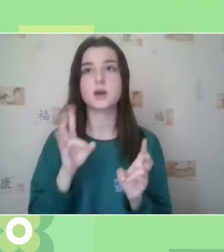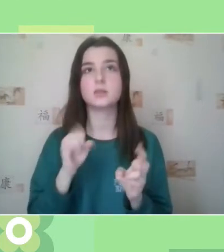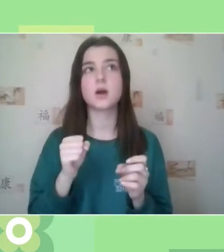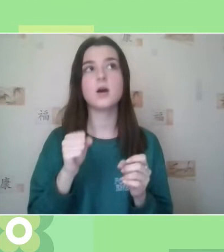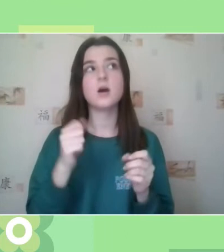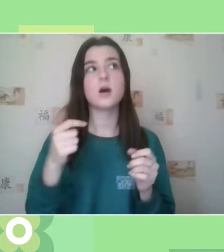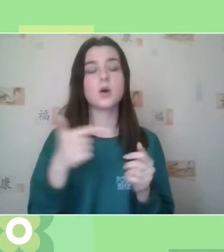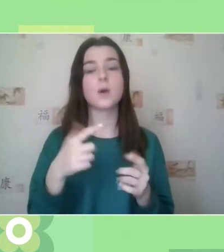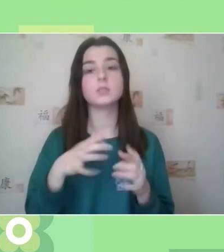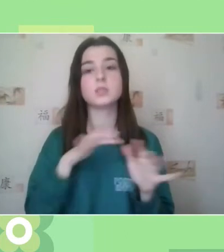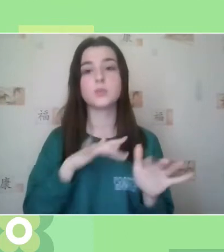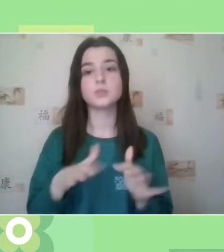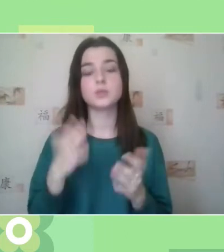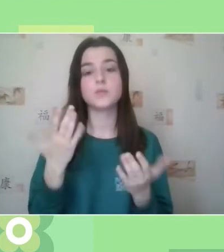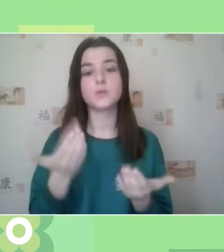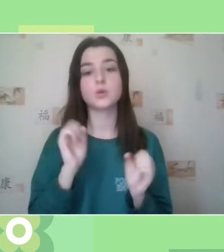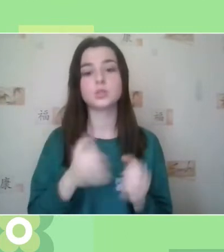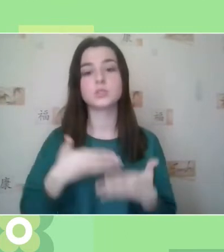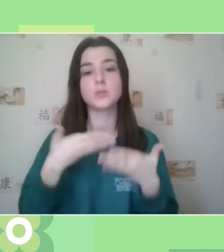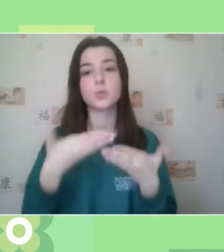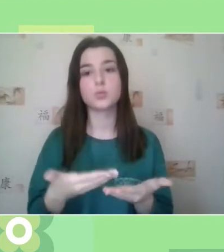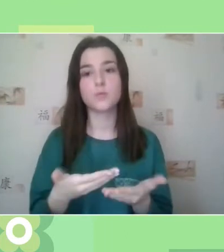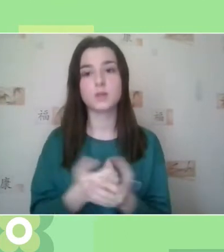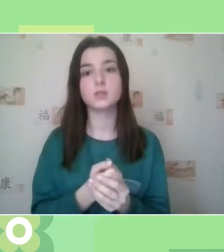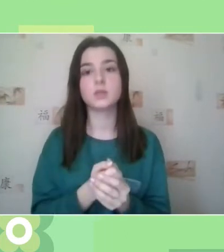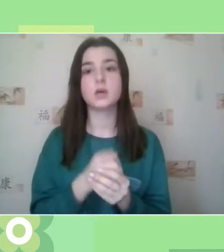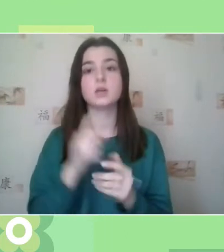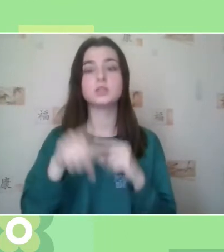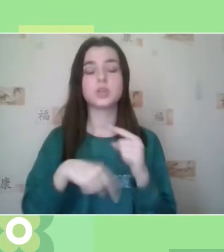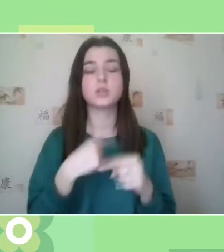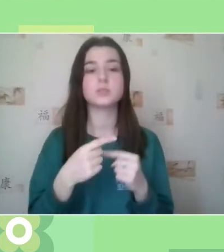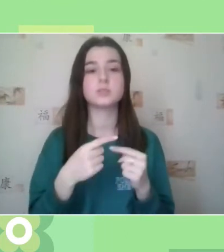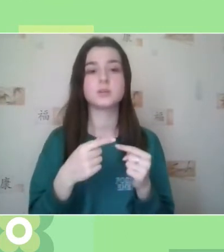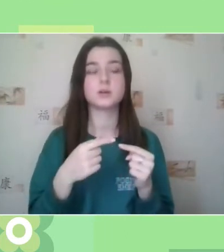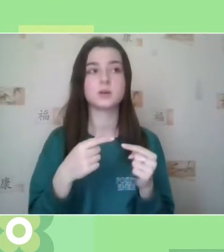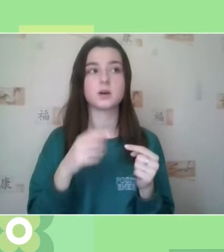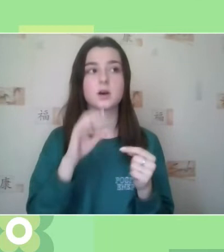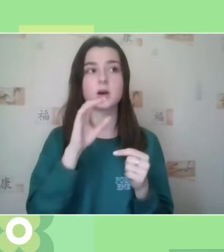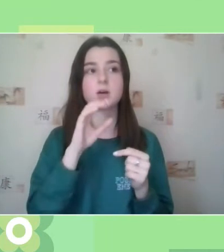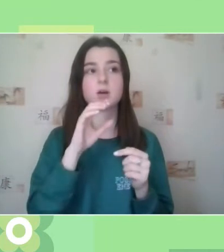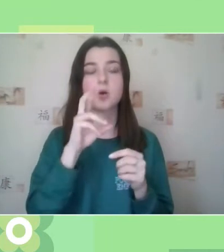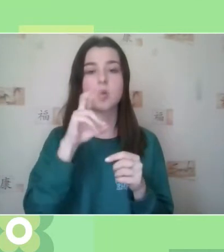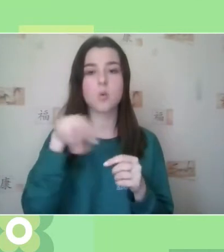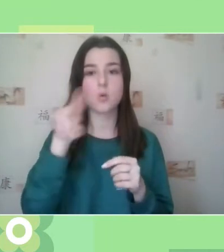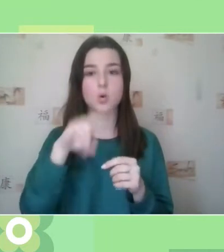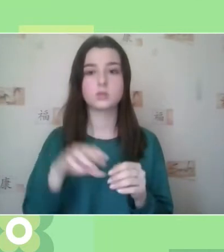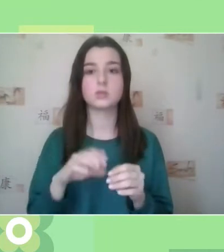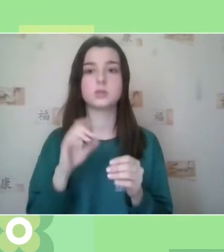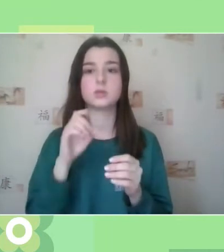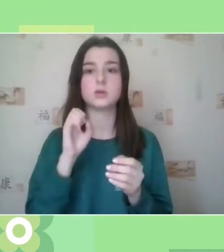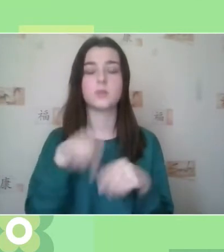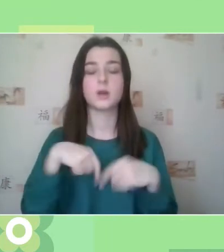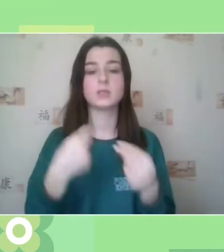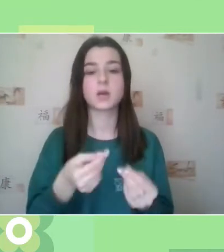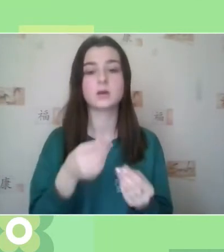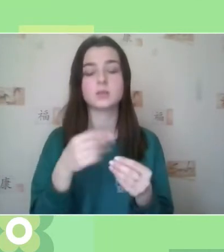можете запропонувати людям, у яких нема з собою готівкою, зробити вам пожертву через QR-код і так далі. Окремо не буду зупинятись,